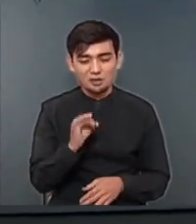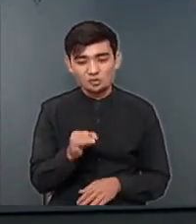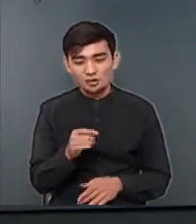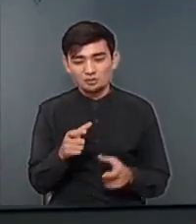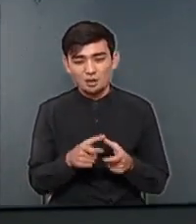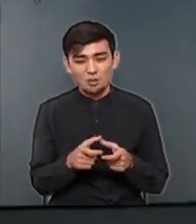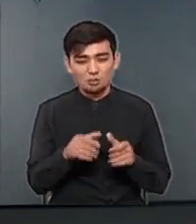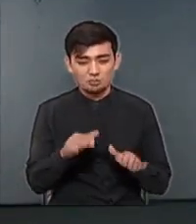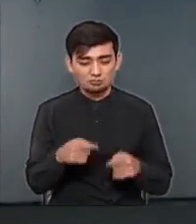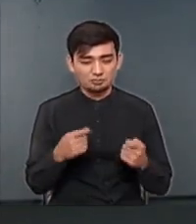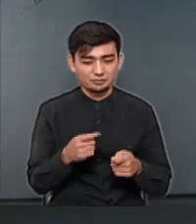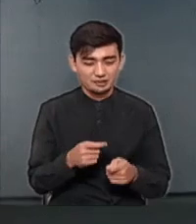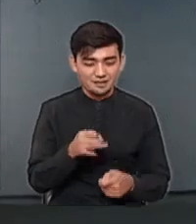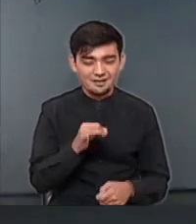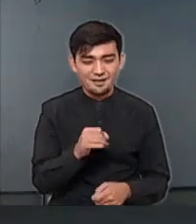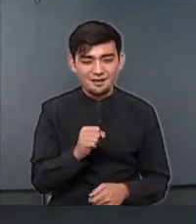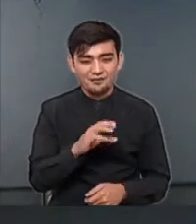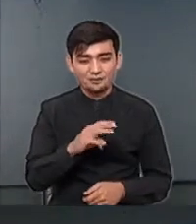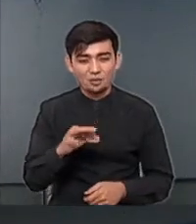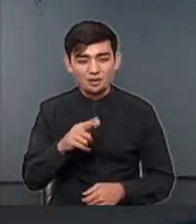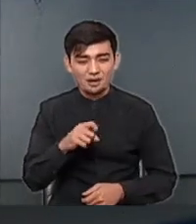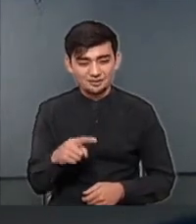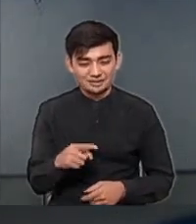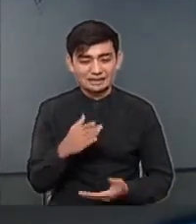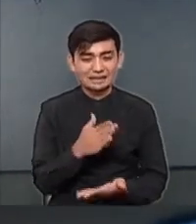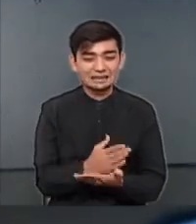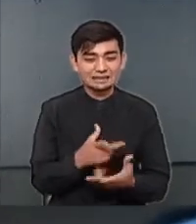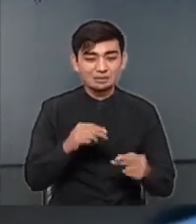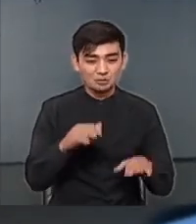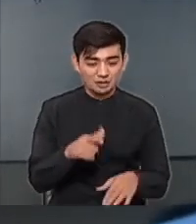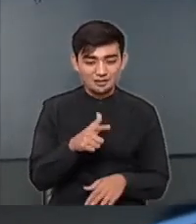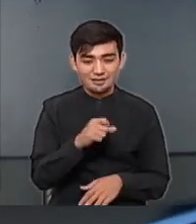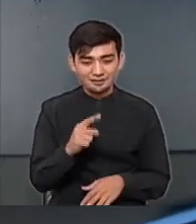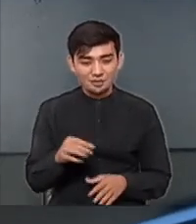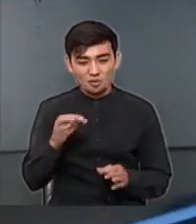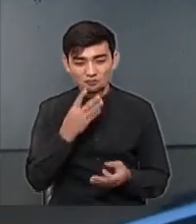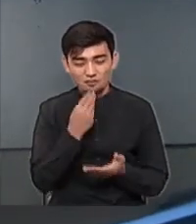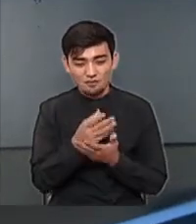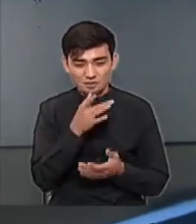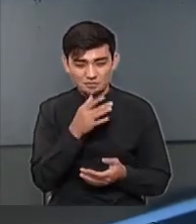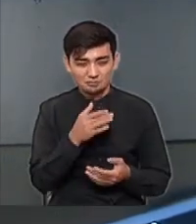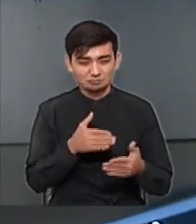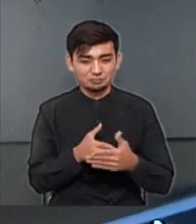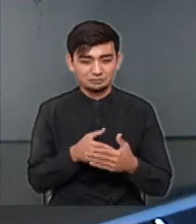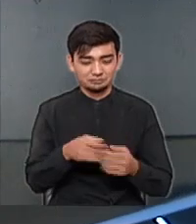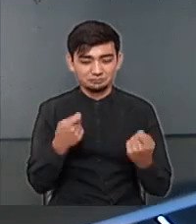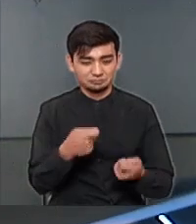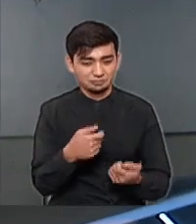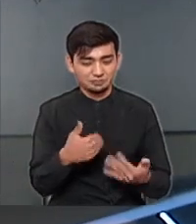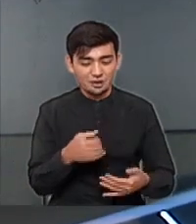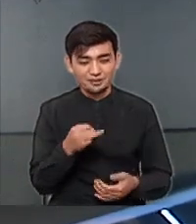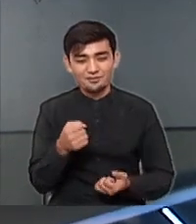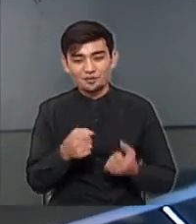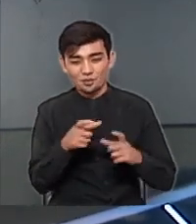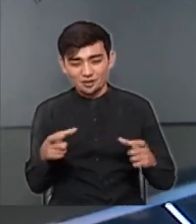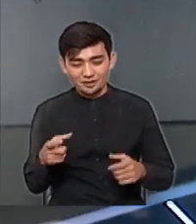тек талонмен сатып жатыр. Автогаз бар деген жанармай бекеттерінің өзі сұйытылған отынды белгілі мөлшерде шектеп сатуда. Соның салдарынан